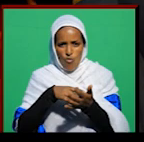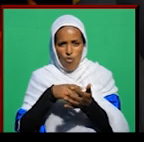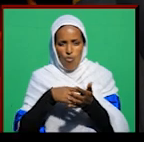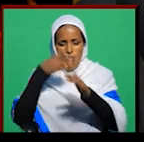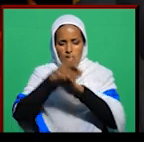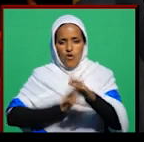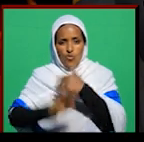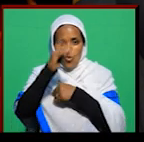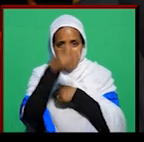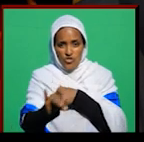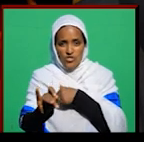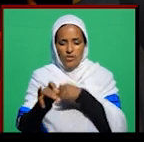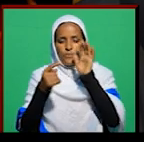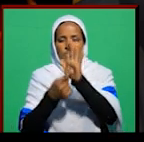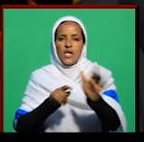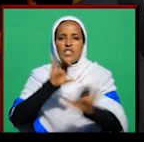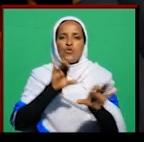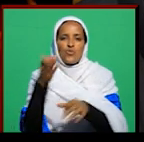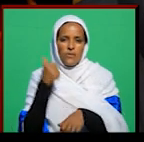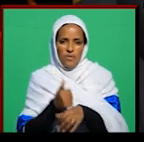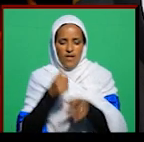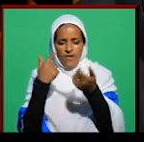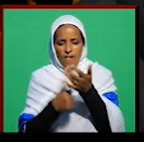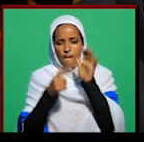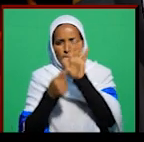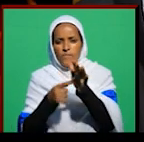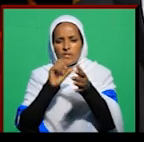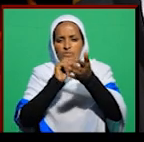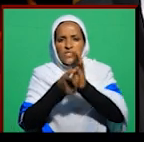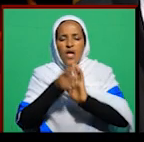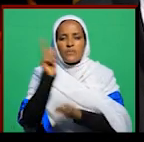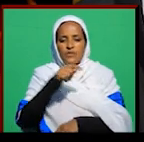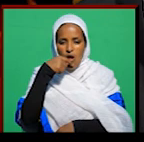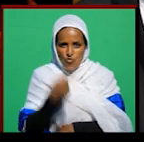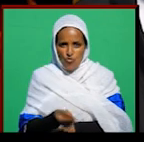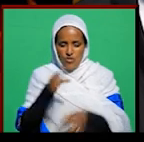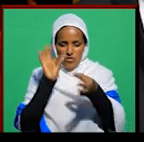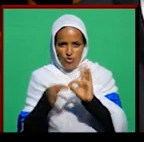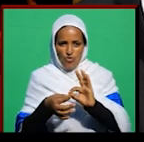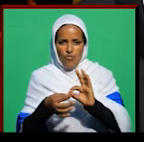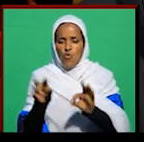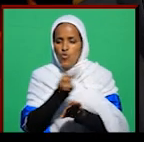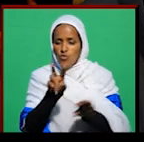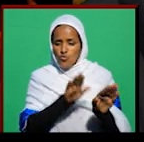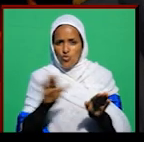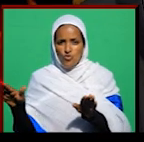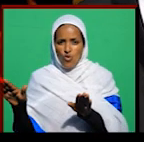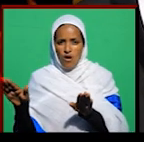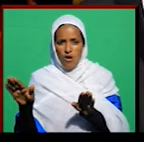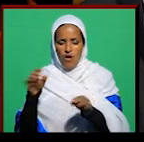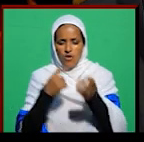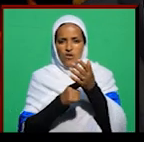ደክሞ በኋላ ተወልዷል እንጂ ምልክት አድርጎበት ነበር። ያ ምልክት የምን ምሳሌ ነው ቢሉ አሉ መተርጉማን፣ ሁለቱ